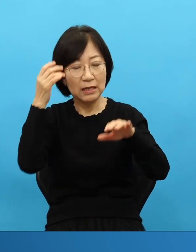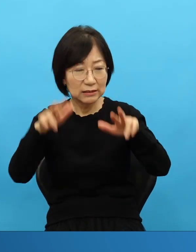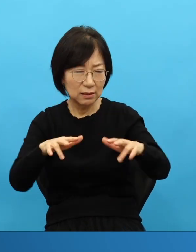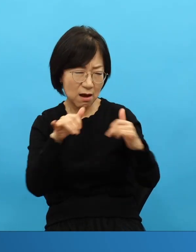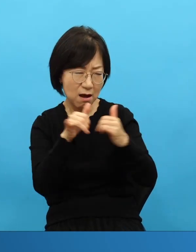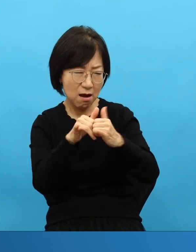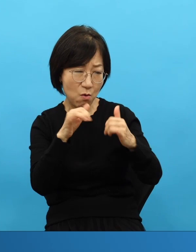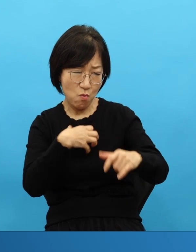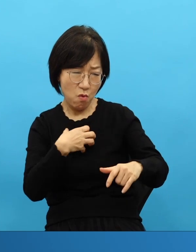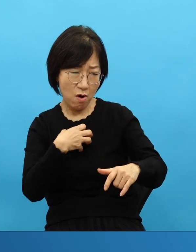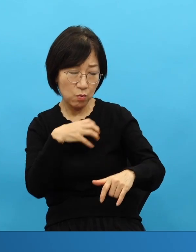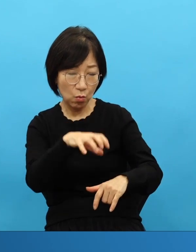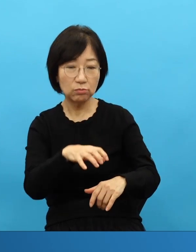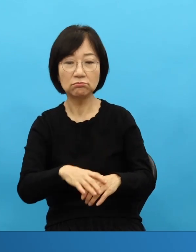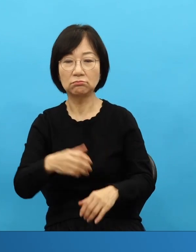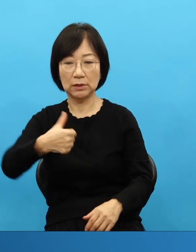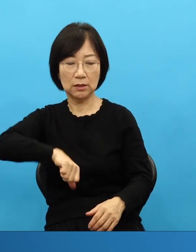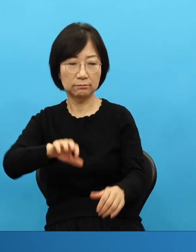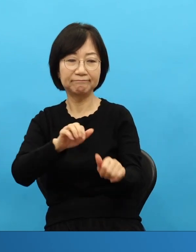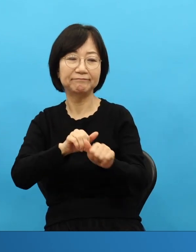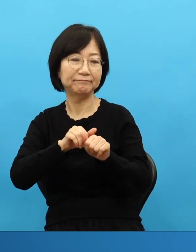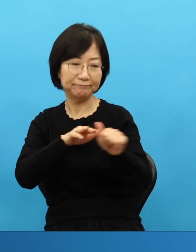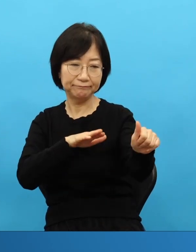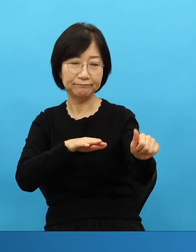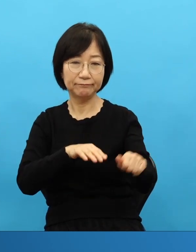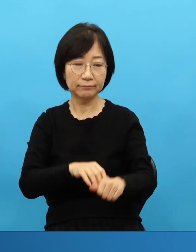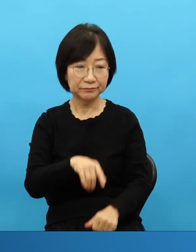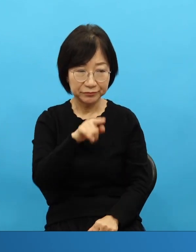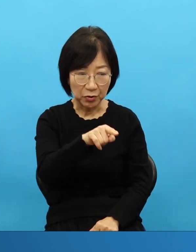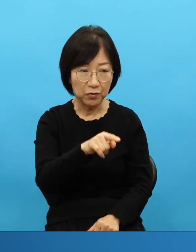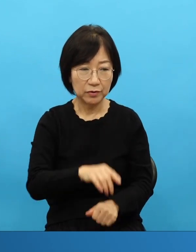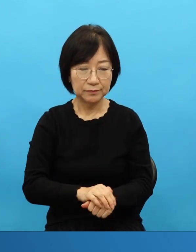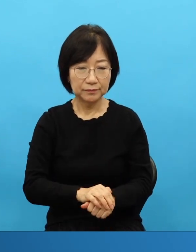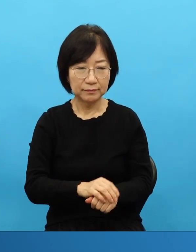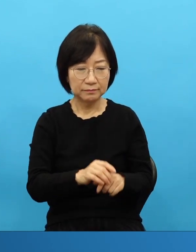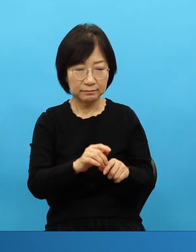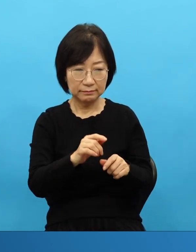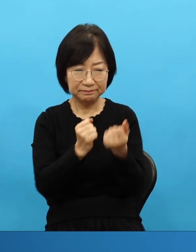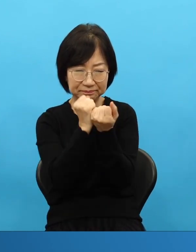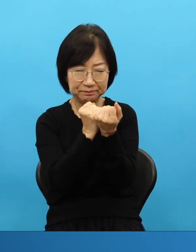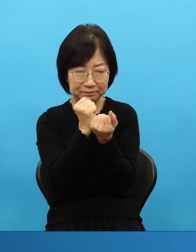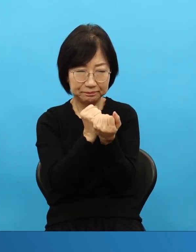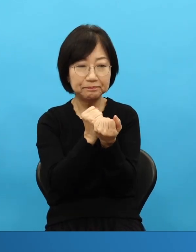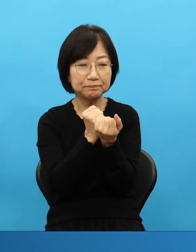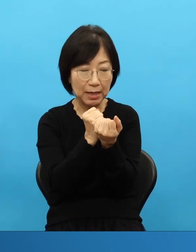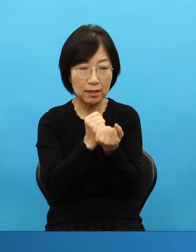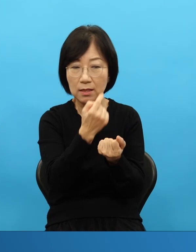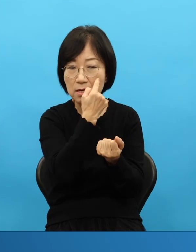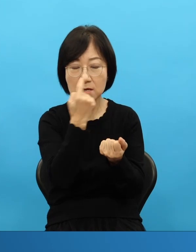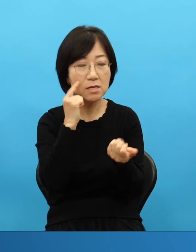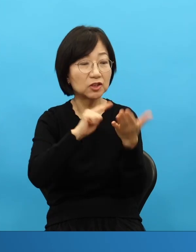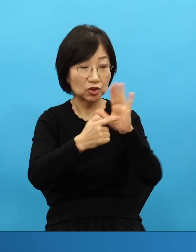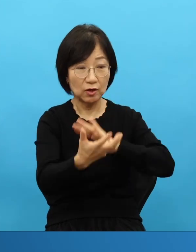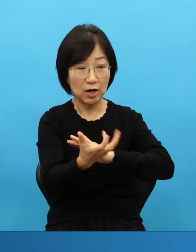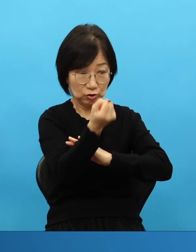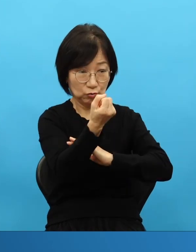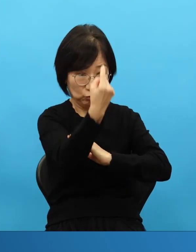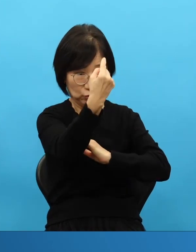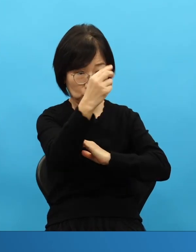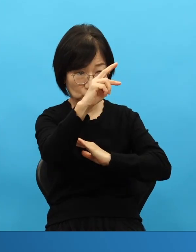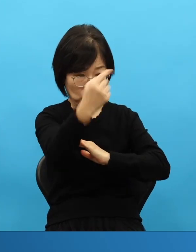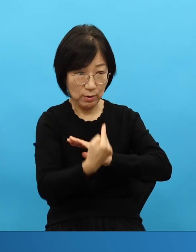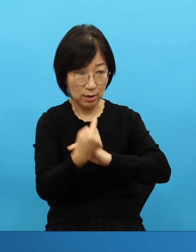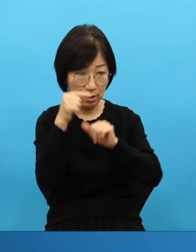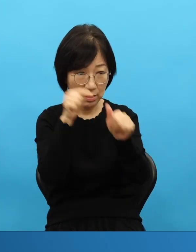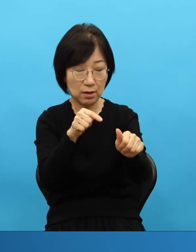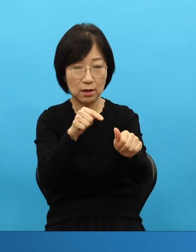so he sent David to that very dangerous place. 이렇게 하고 정표를 받아오느라. He sent him an errand saying, do this and that and bring back a